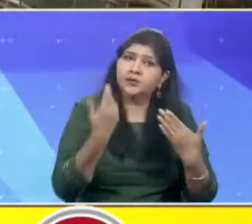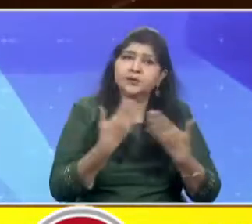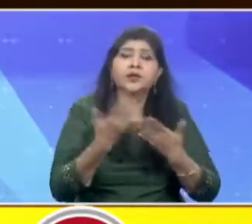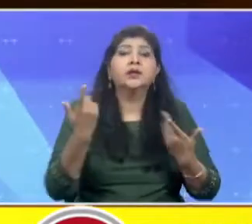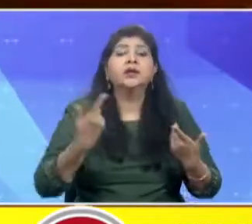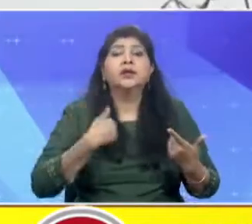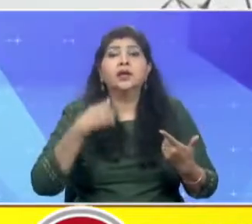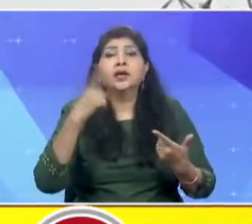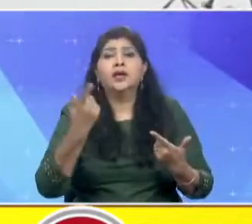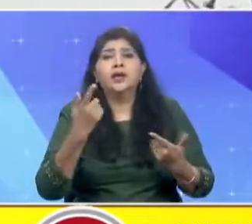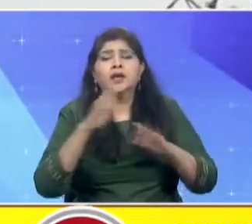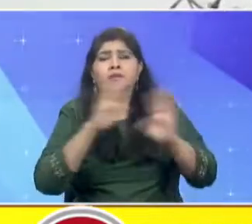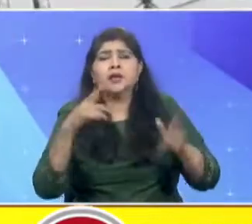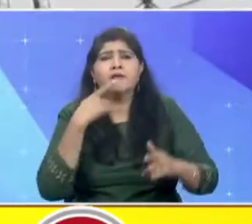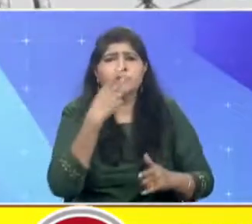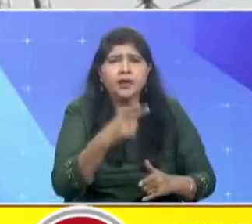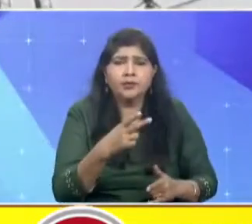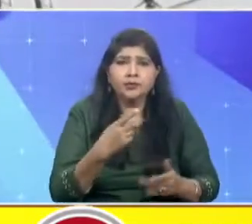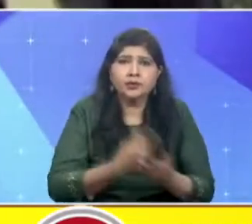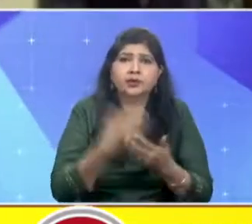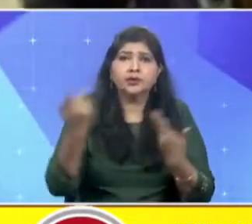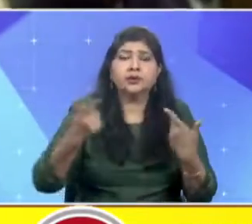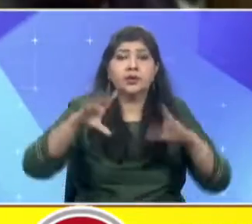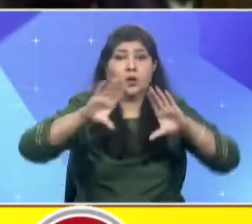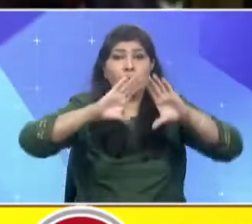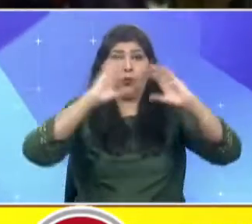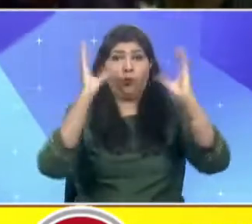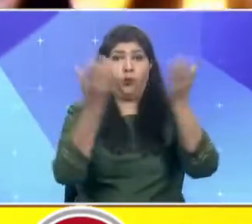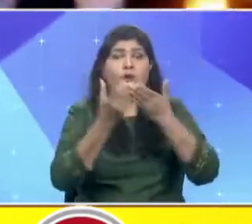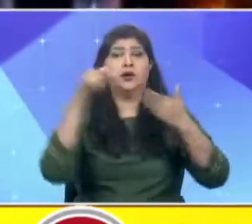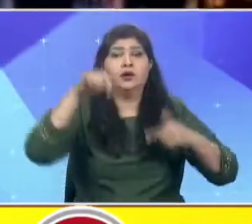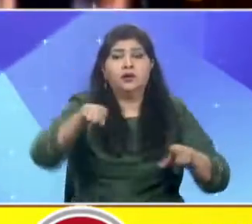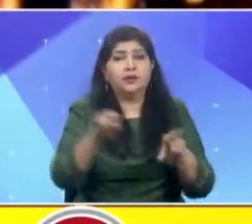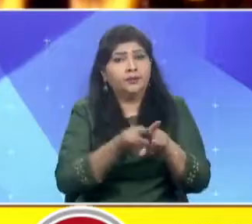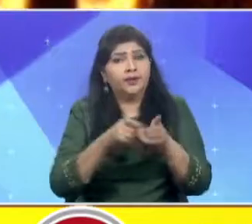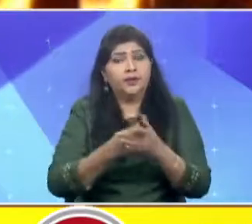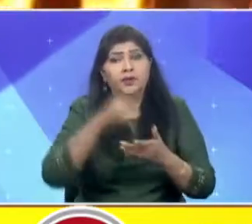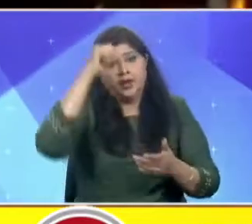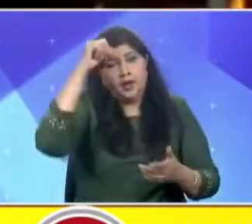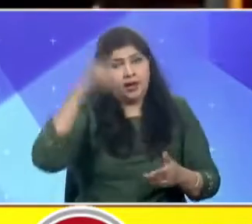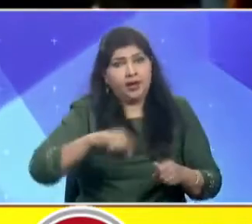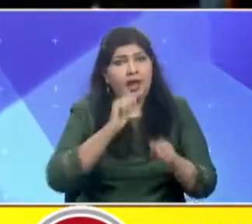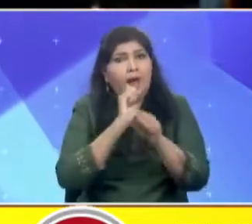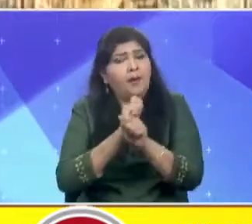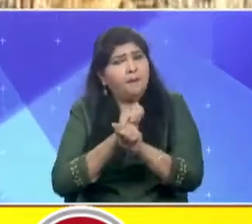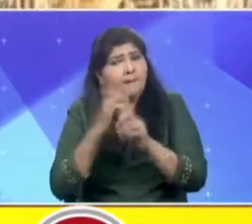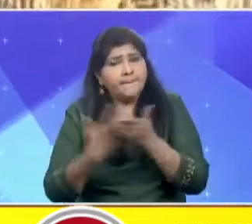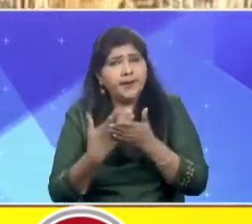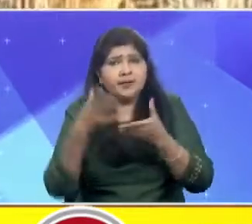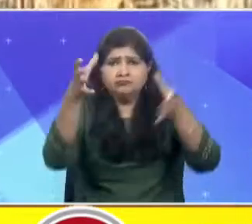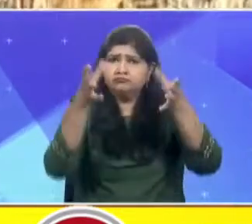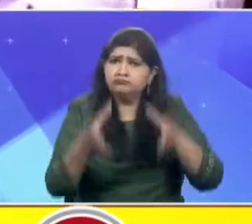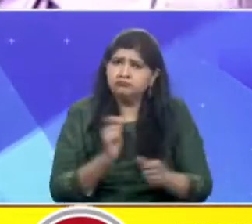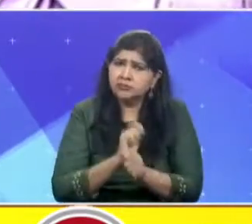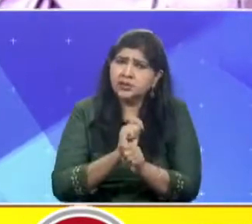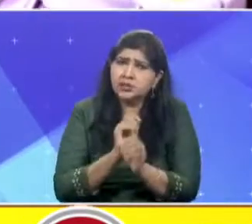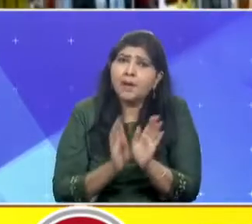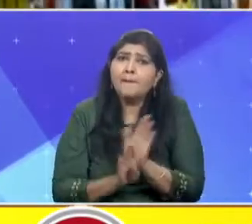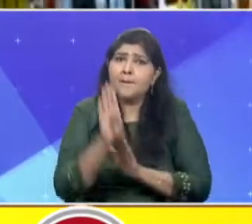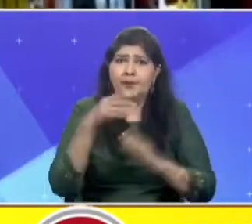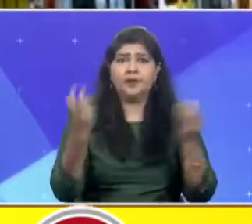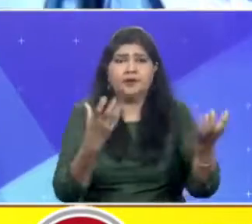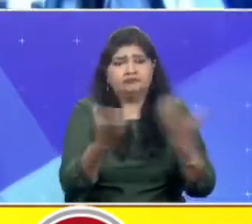इसका एक मतलब ये कि दुनिया भर में भारत में बनी चीजों की डिमांड बढ़ रही